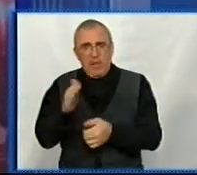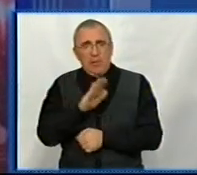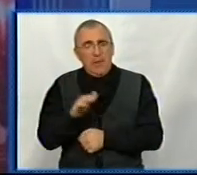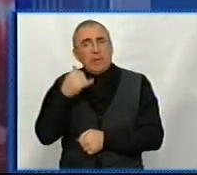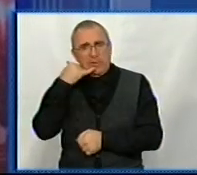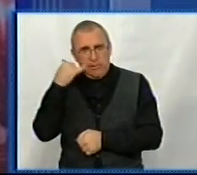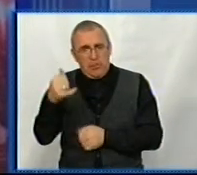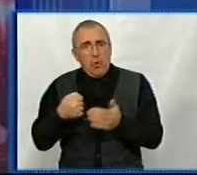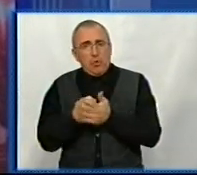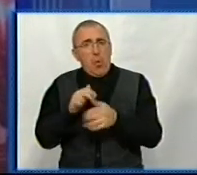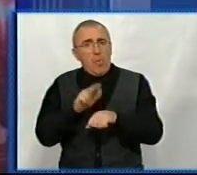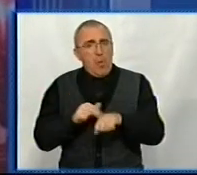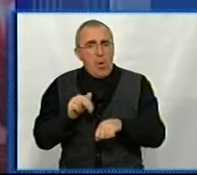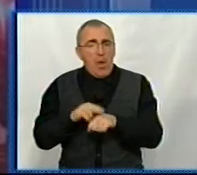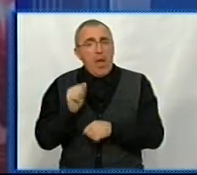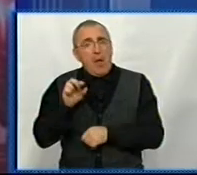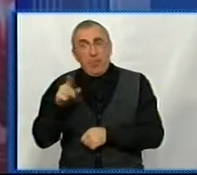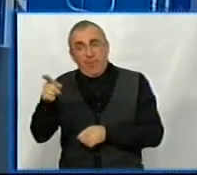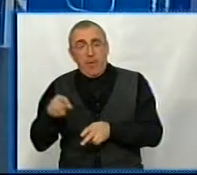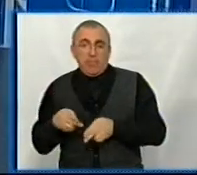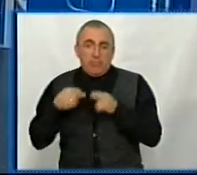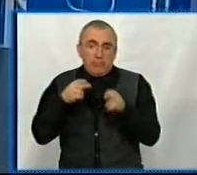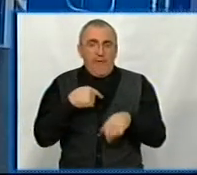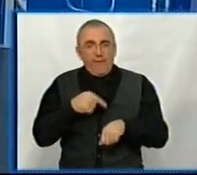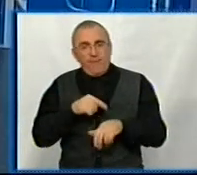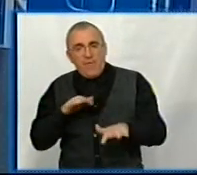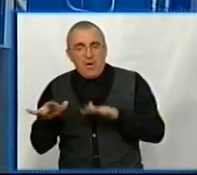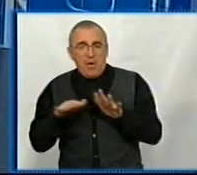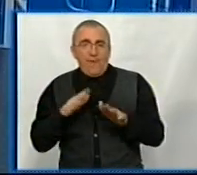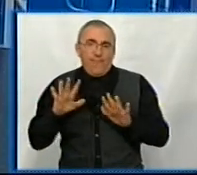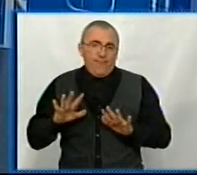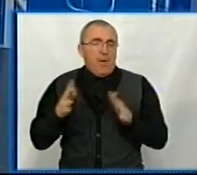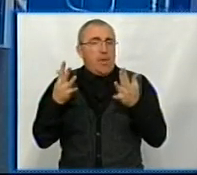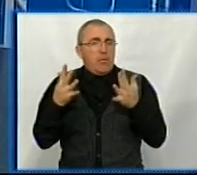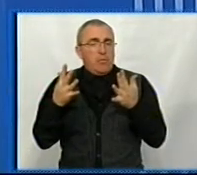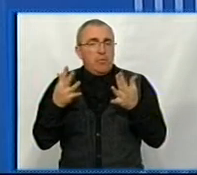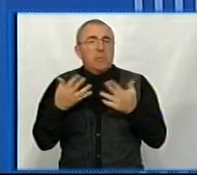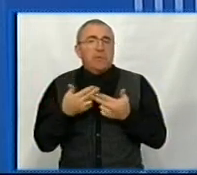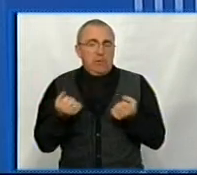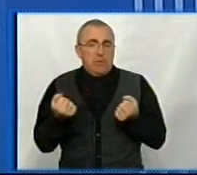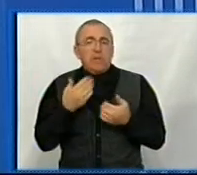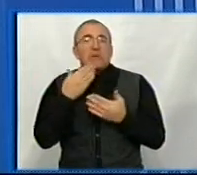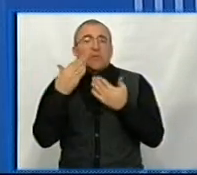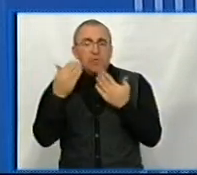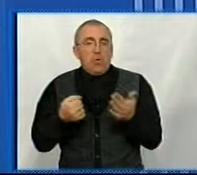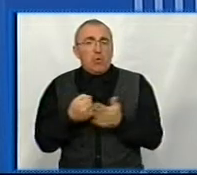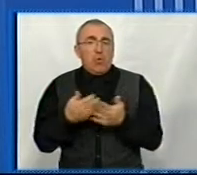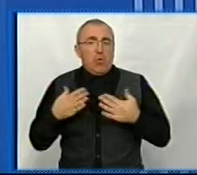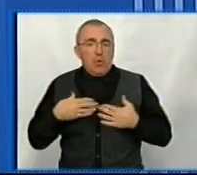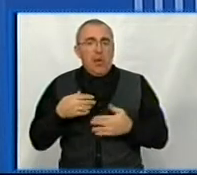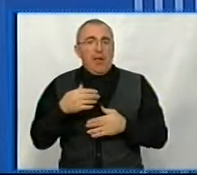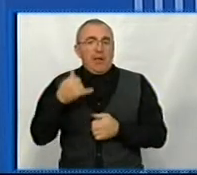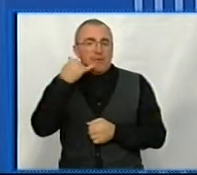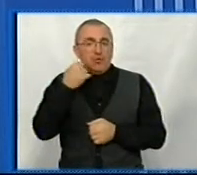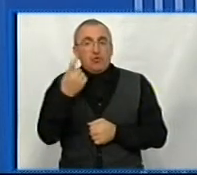Телефонували до поліції, аби ви приїхали і відреагували на випадок? Так, зверталися до нас на лінію